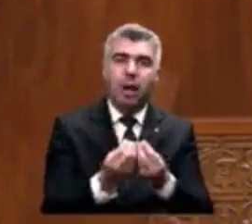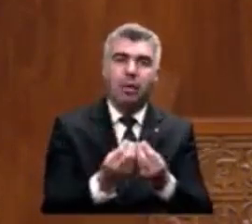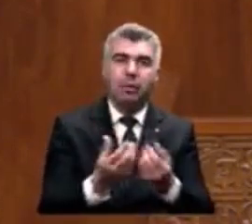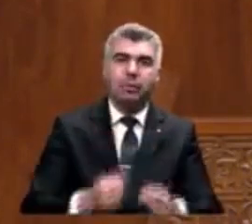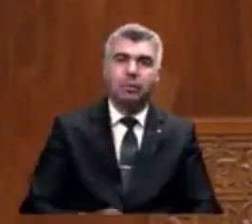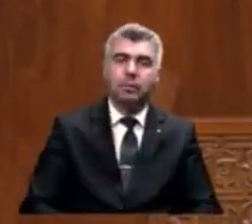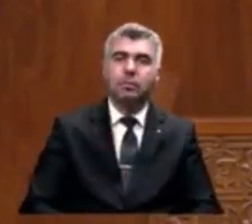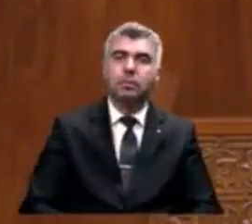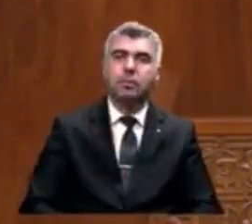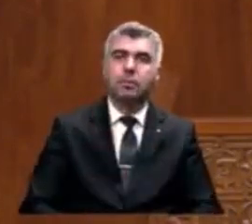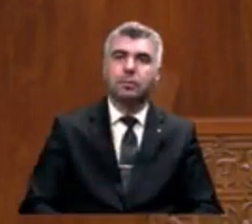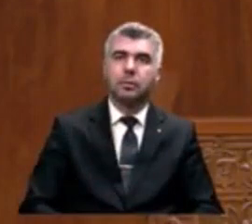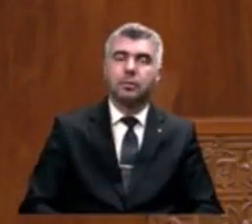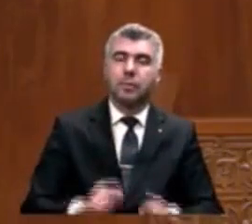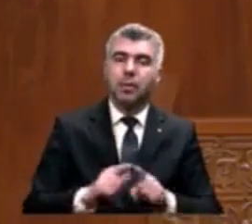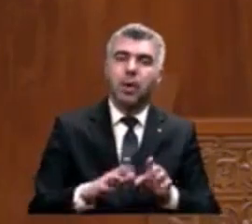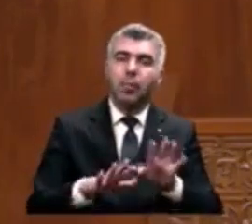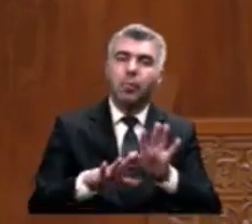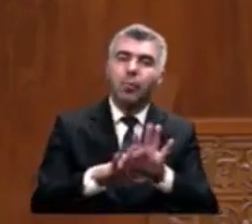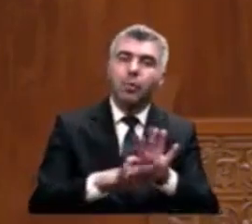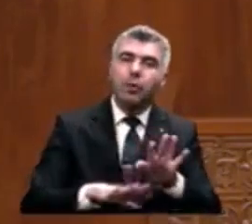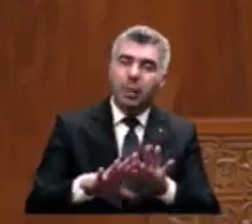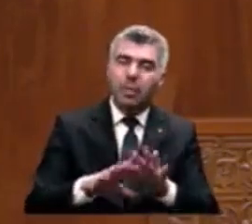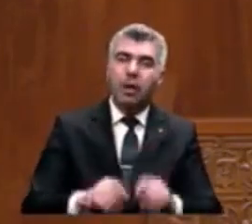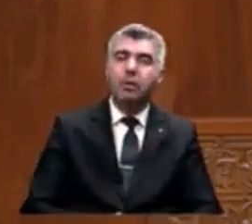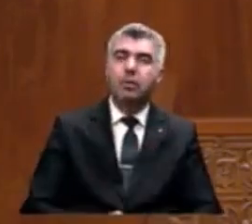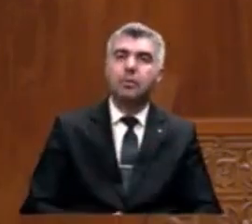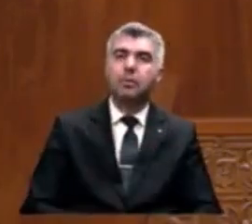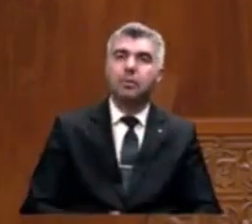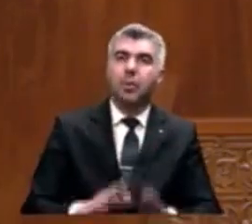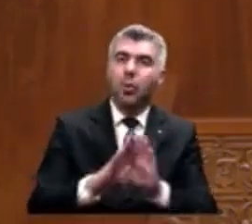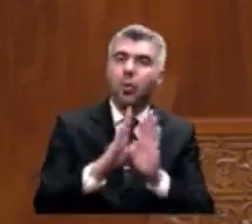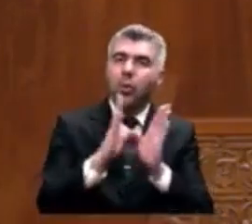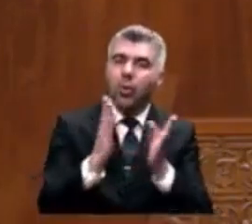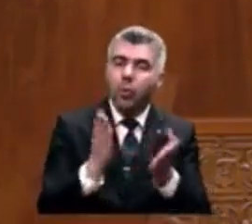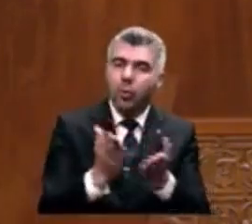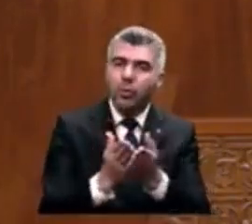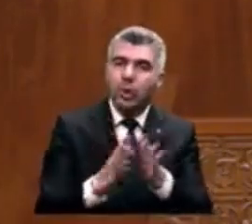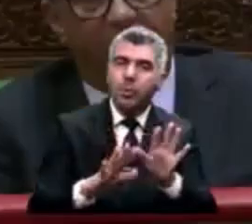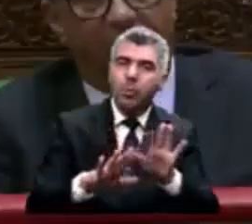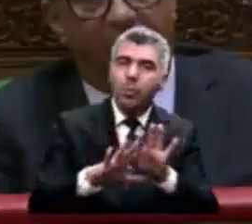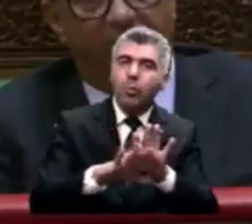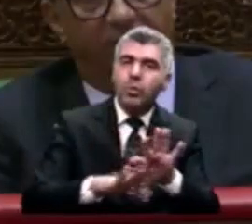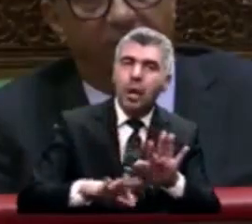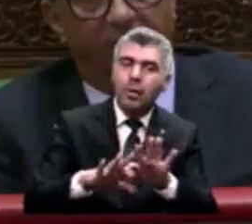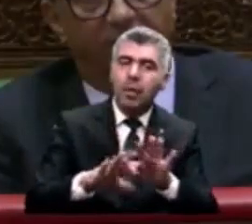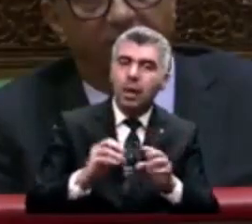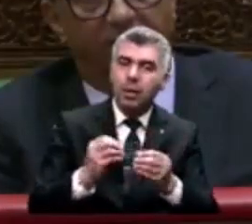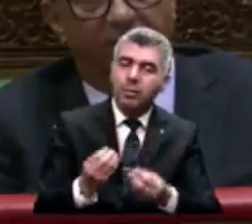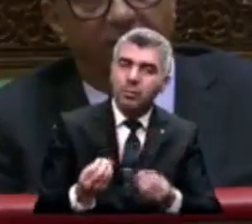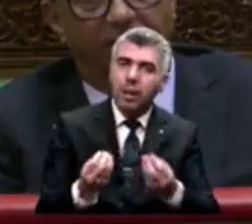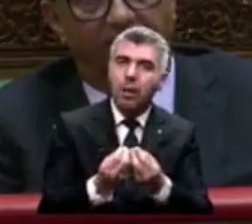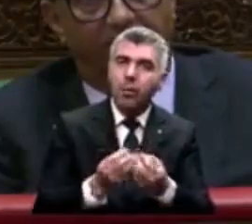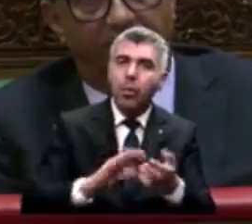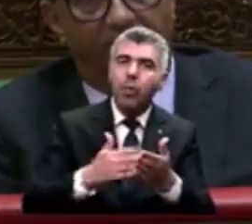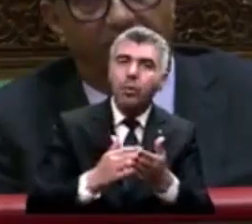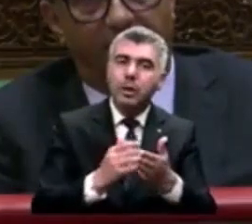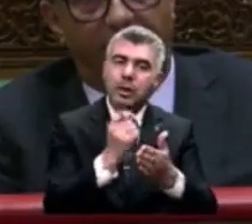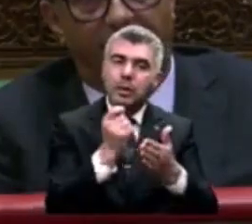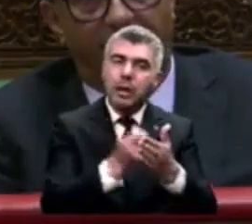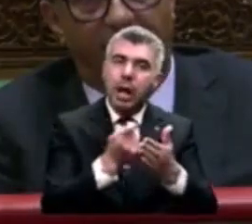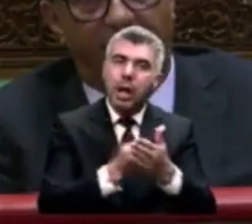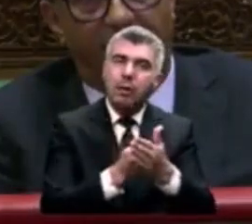لأن هذه قضية مجتمعية تتهم جميع مكونات المجتمع، وكل شيء تطلب باش نحسنوا